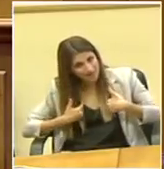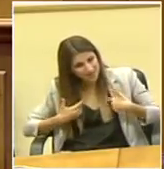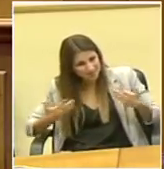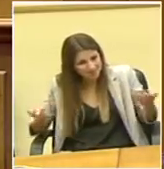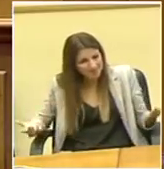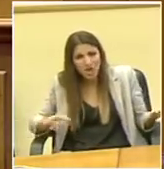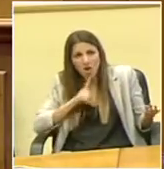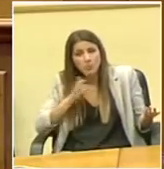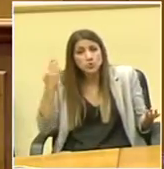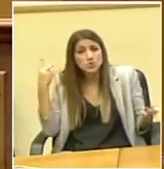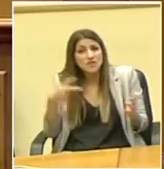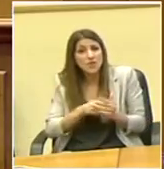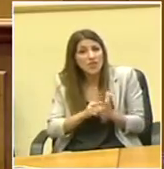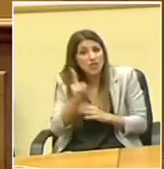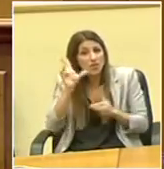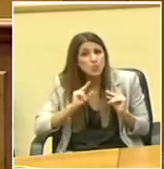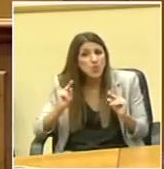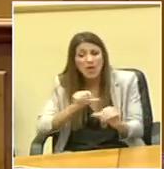ήταν και τότε.